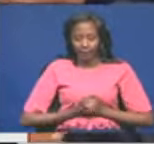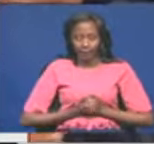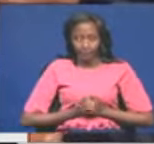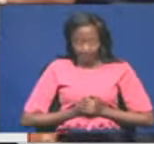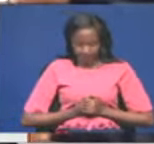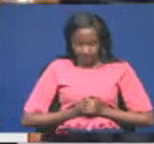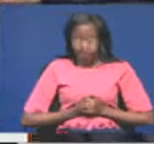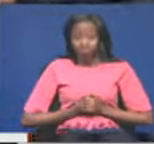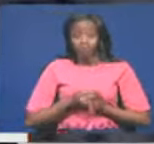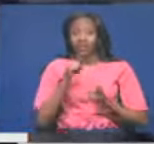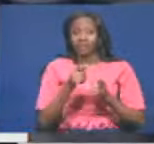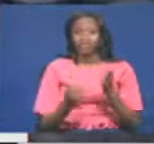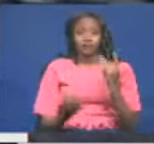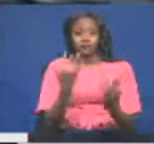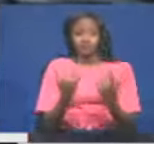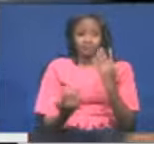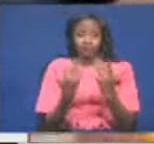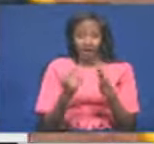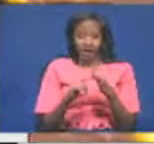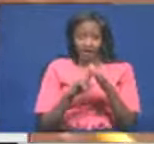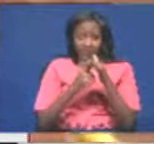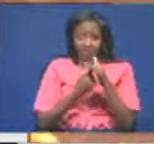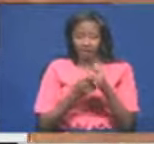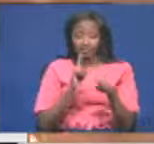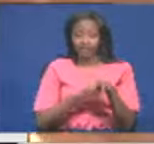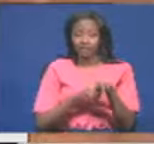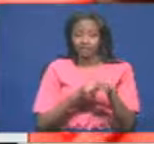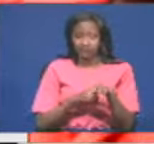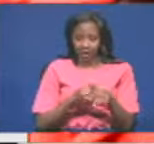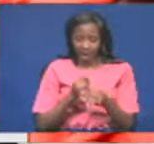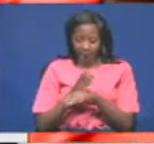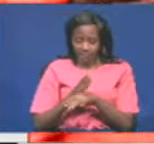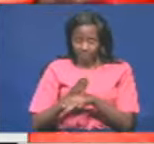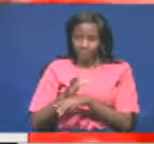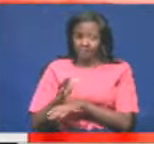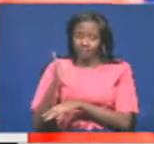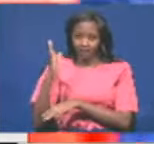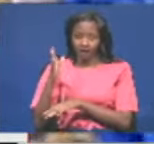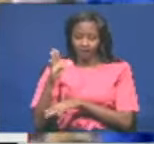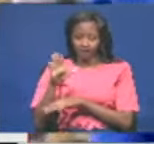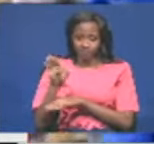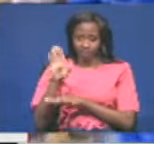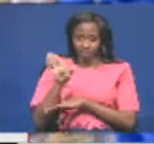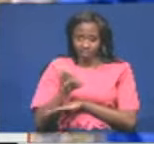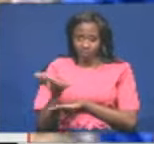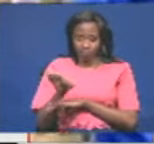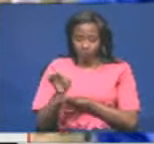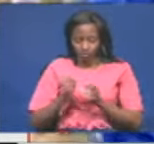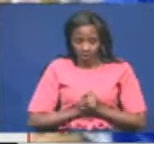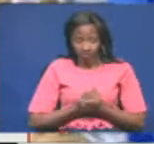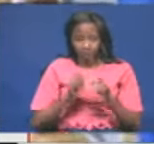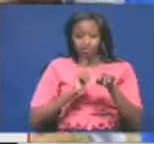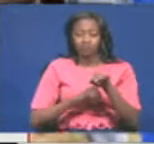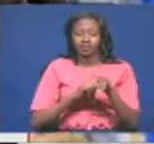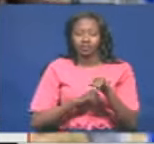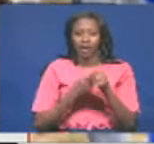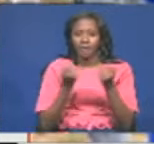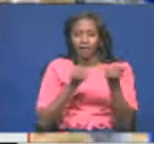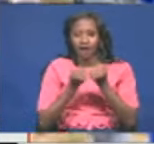Moto huo yasemekana ulianza mwendo wa saa 11 alfajiri. Wakati gari ya fire ilikuja, kabla